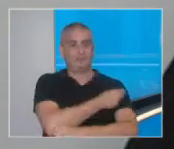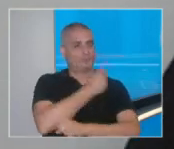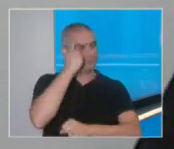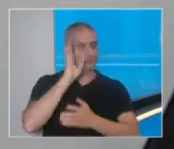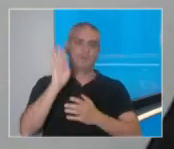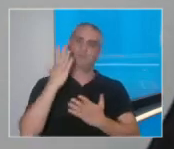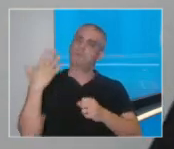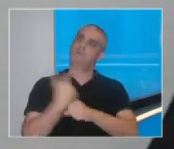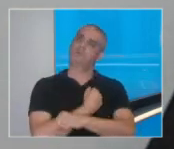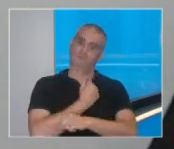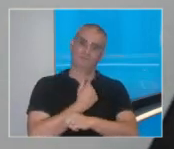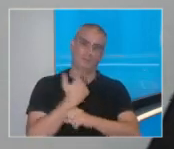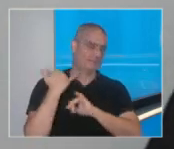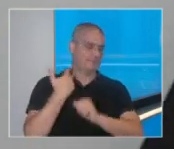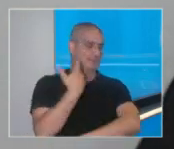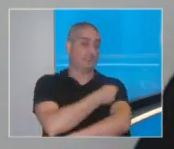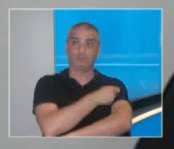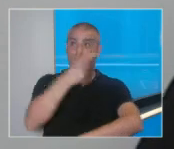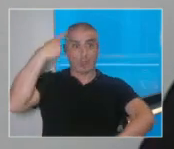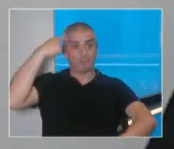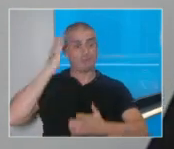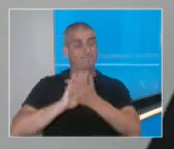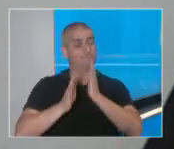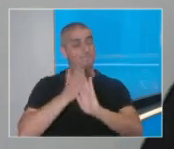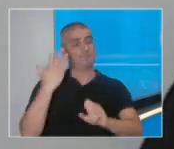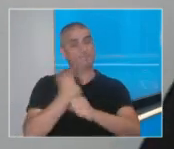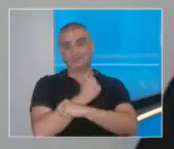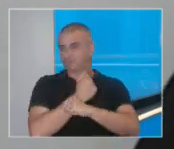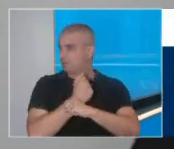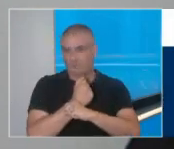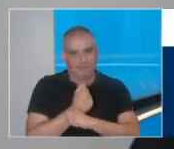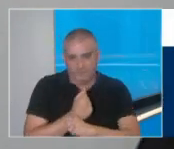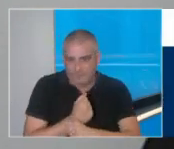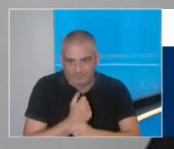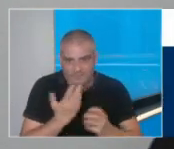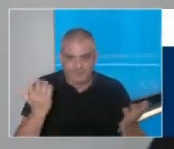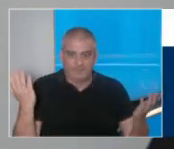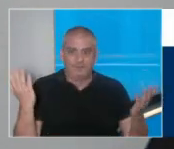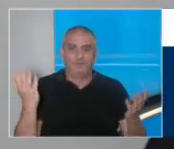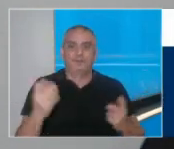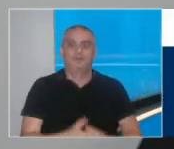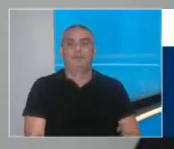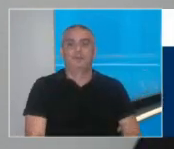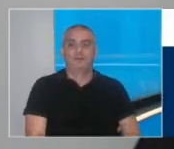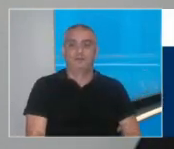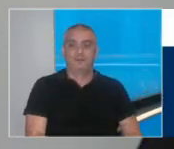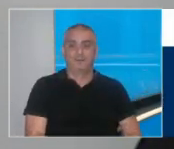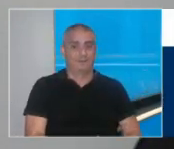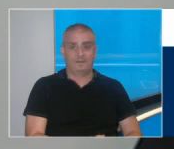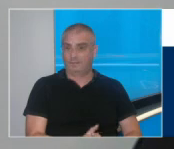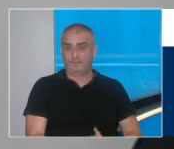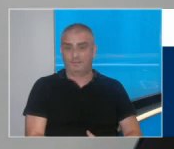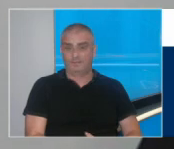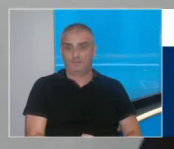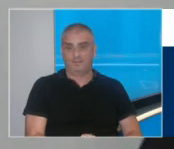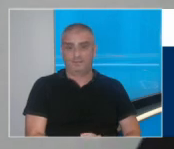גמר את המערכה, שהוביל לפה חיסונים, הוא חשב שהוא גמר את המערכה, ואף אחד לא זכר את זה. מה? כן, ואף אחד לא זכר את זה